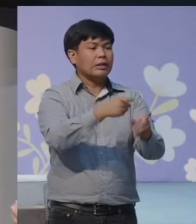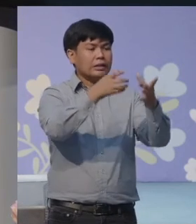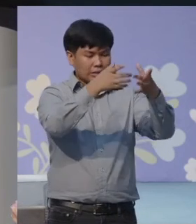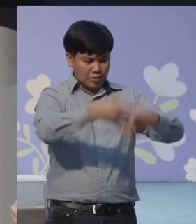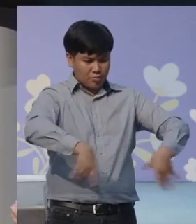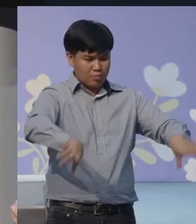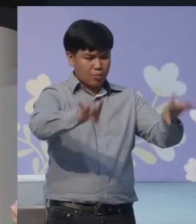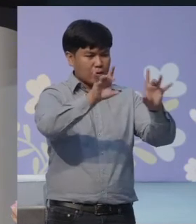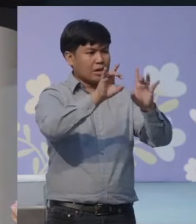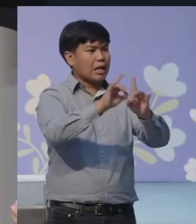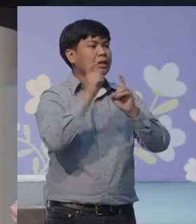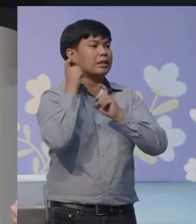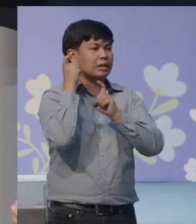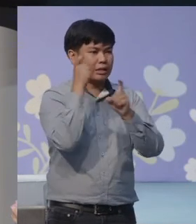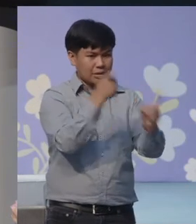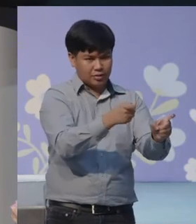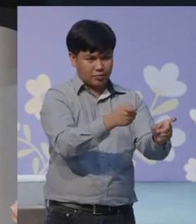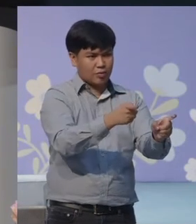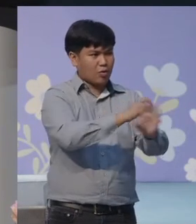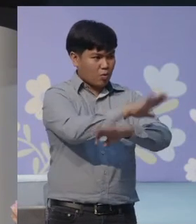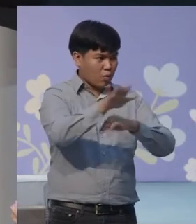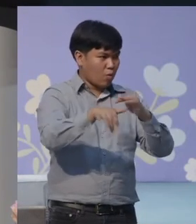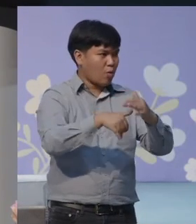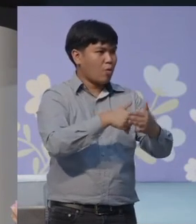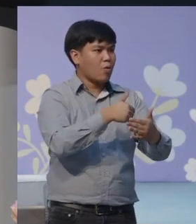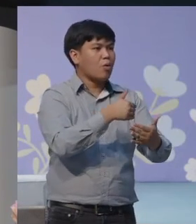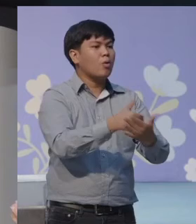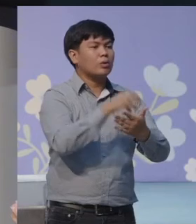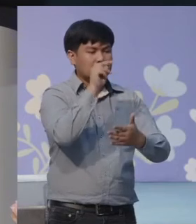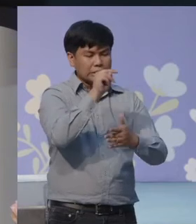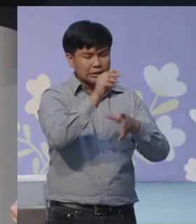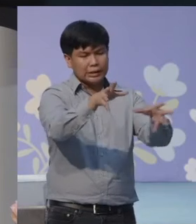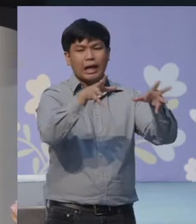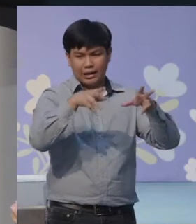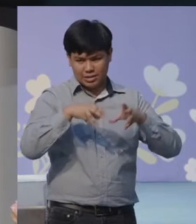pinakamahalagang bagay na dapat na matanggap.